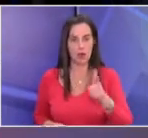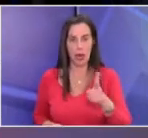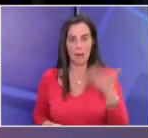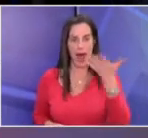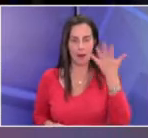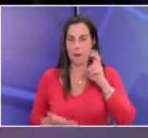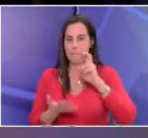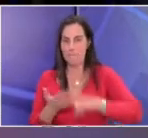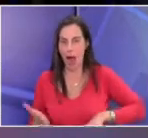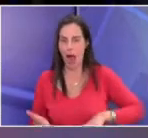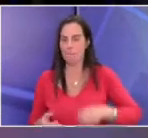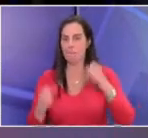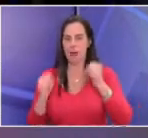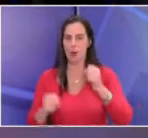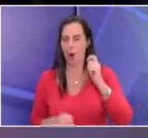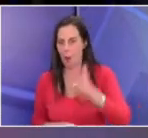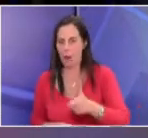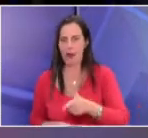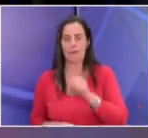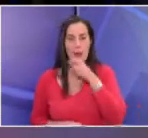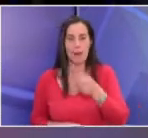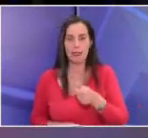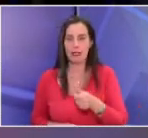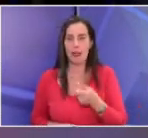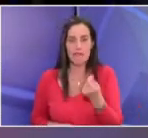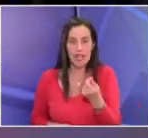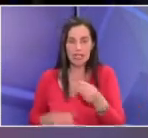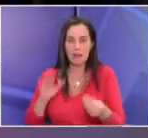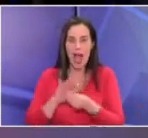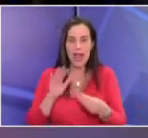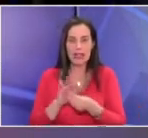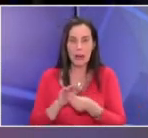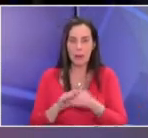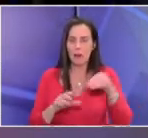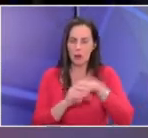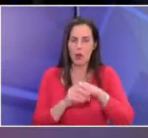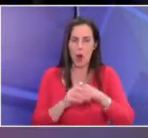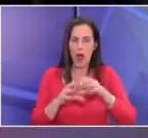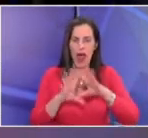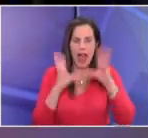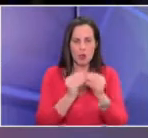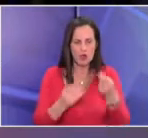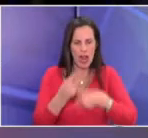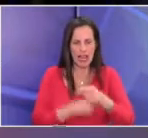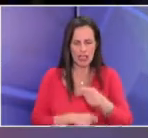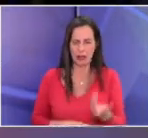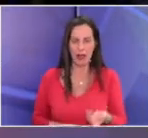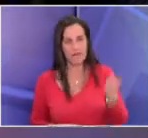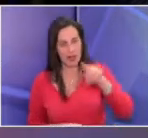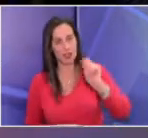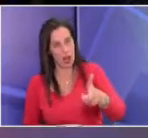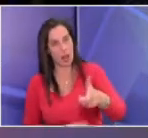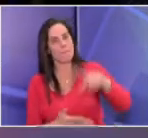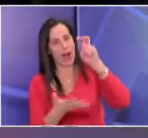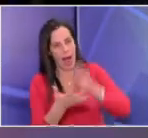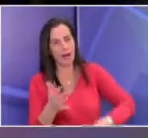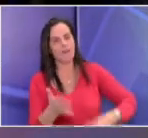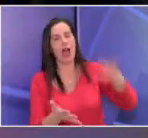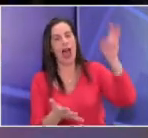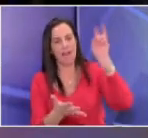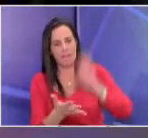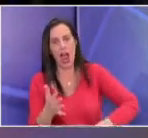למשל. כשהתחלתי את העסק, לפני 10 שנים, אמרו לי, תשים תעודת כשרות, וזה